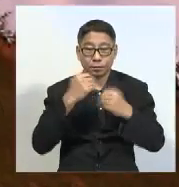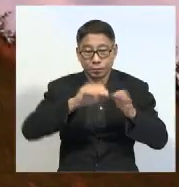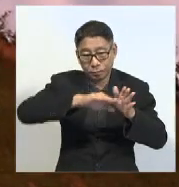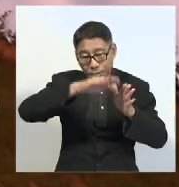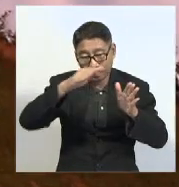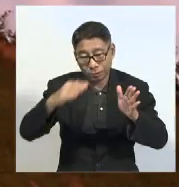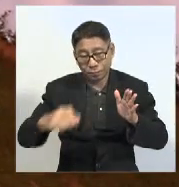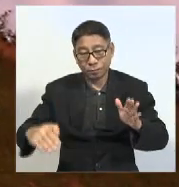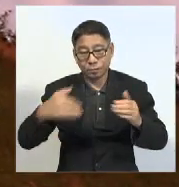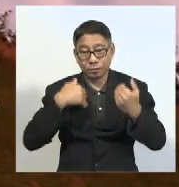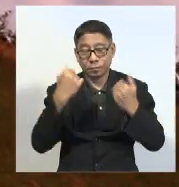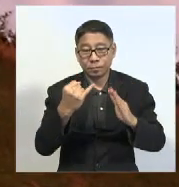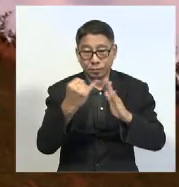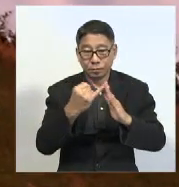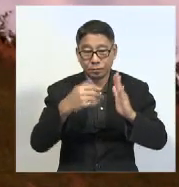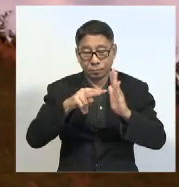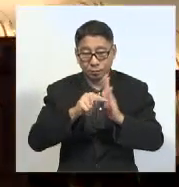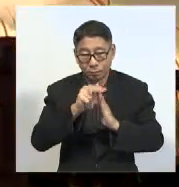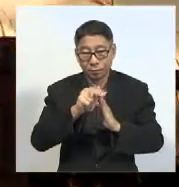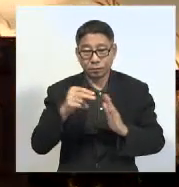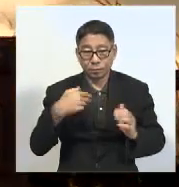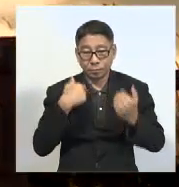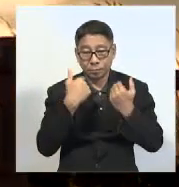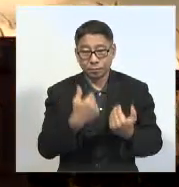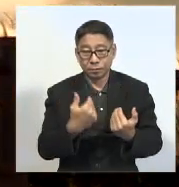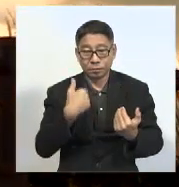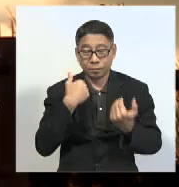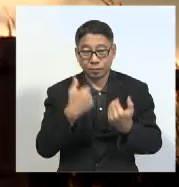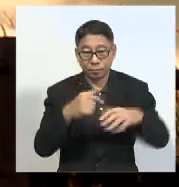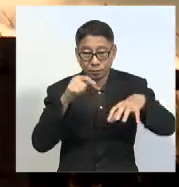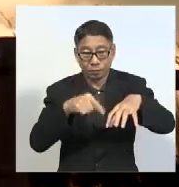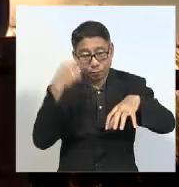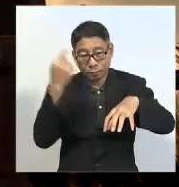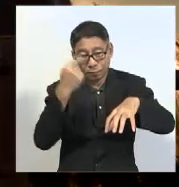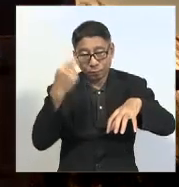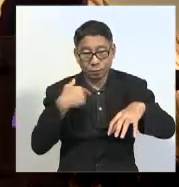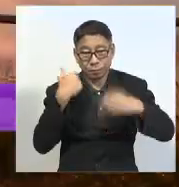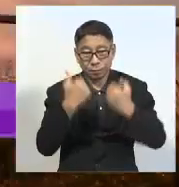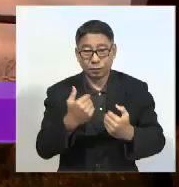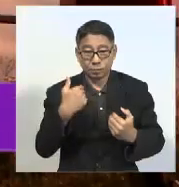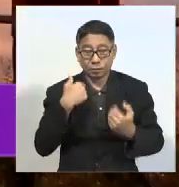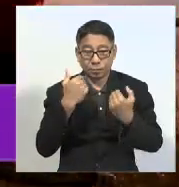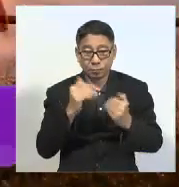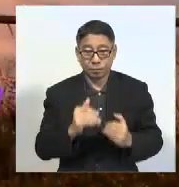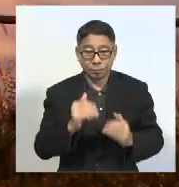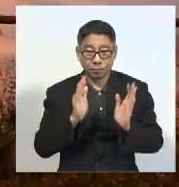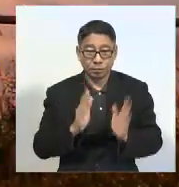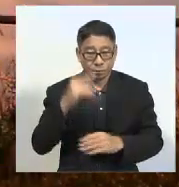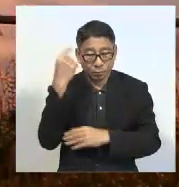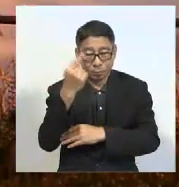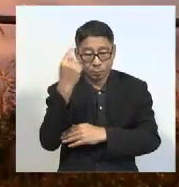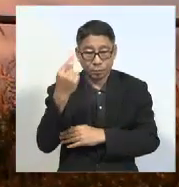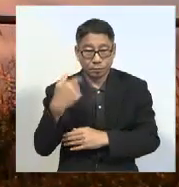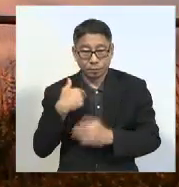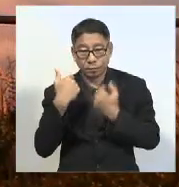ยอดดอยเสมอดาวอุทยานแห่งชาติสีน่านแห่งนี้จะกลายเป็นสถานที่ท่องเที่ยวยอดฮิตเต็มไปด้วยบรรดานักท่องเที่ย